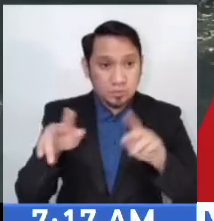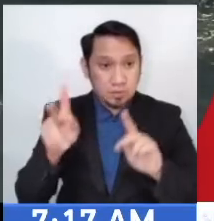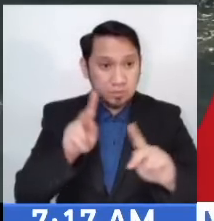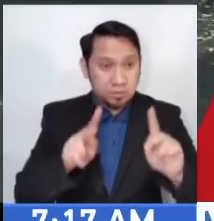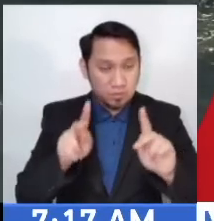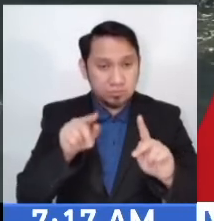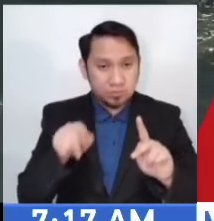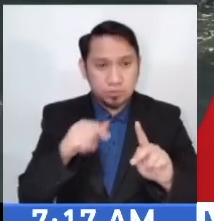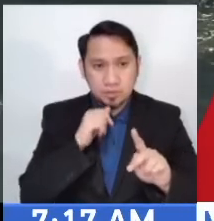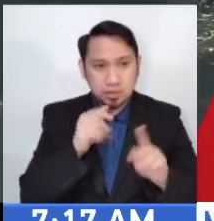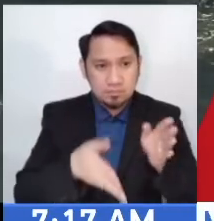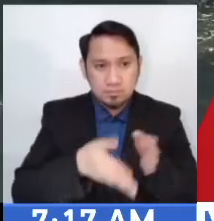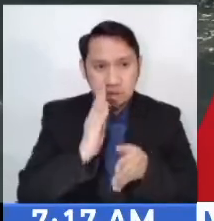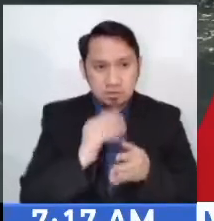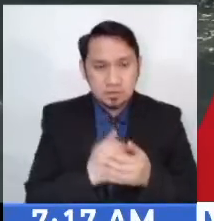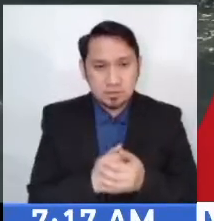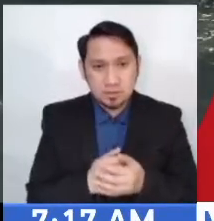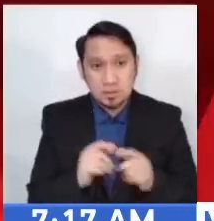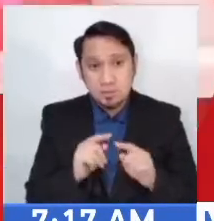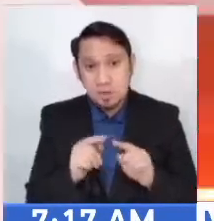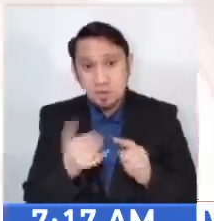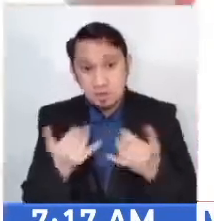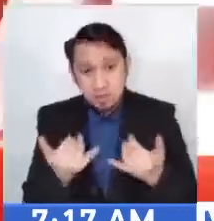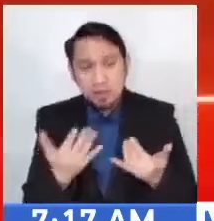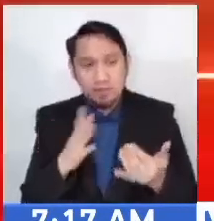ngayon, nadaraanan na ang kalsada.